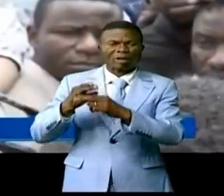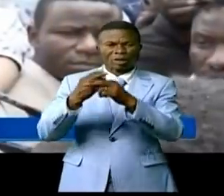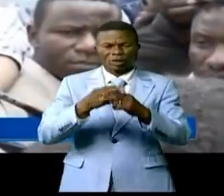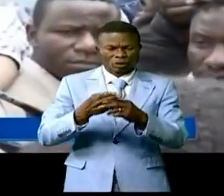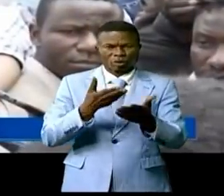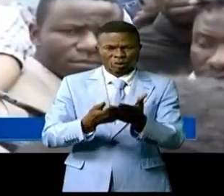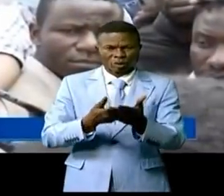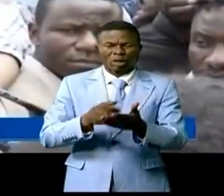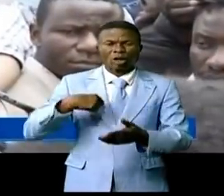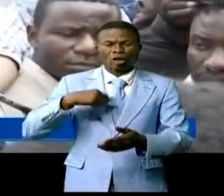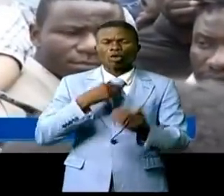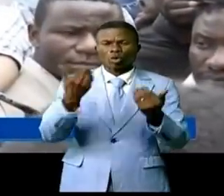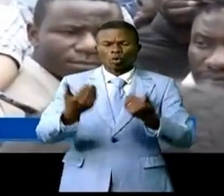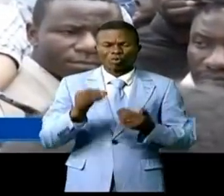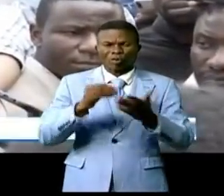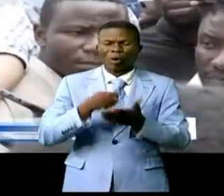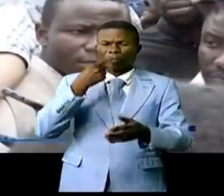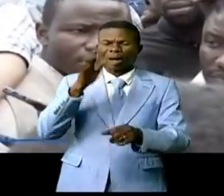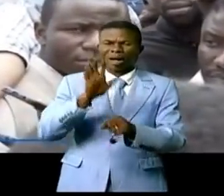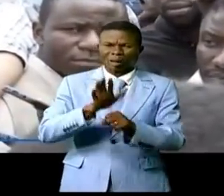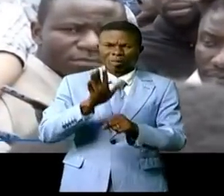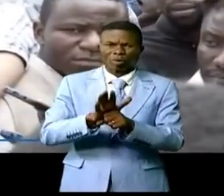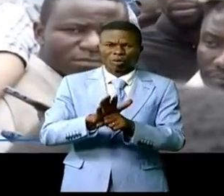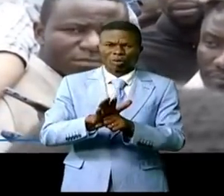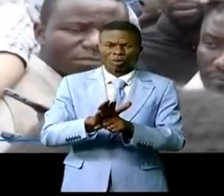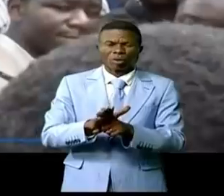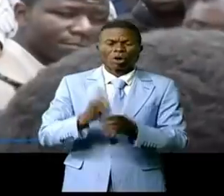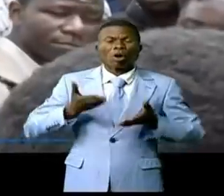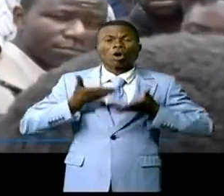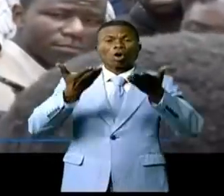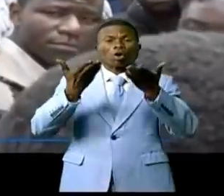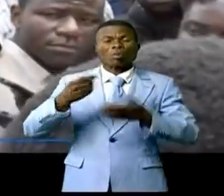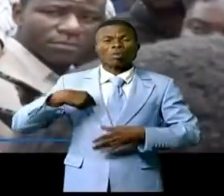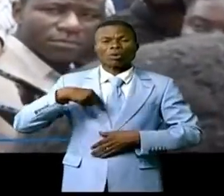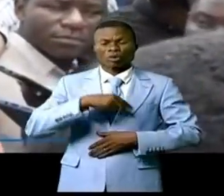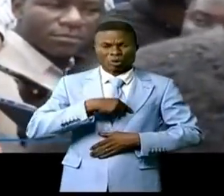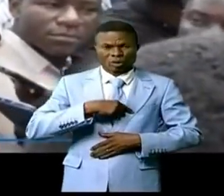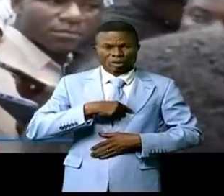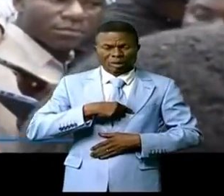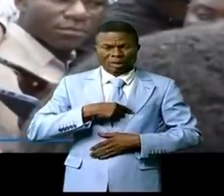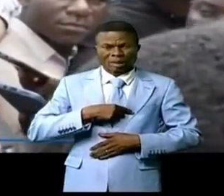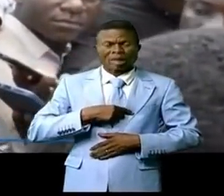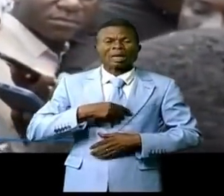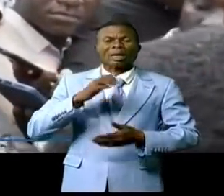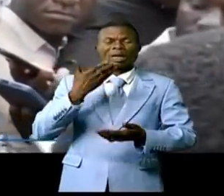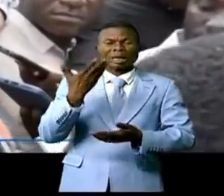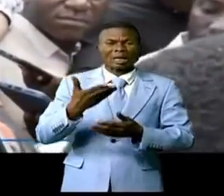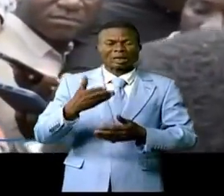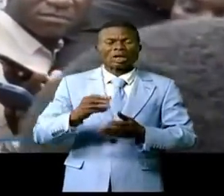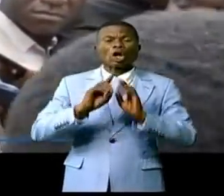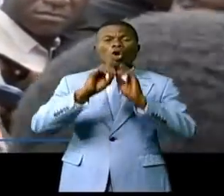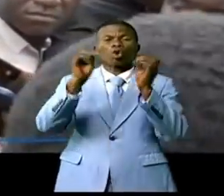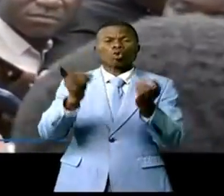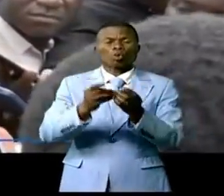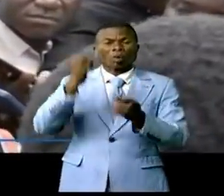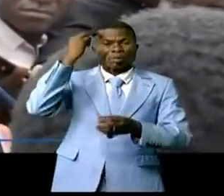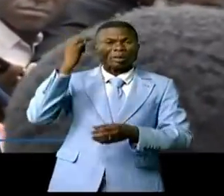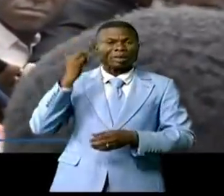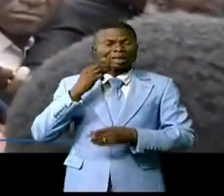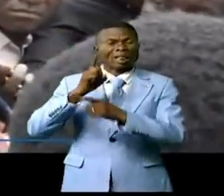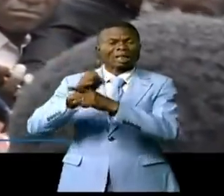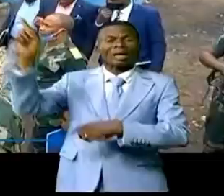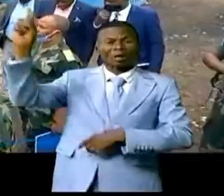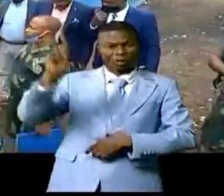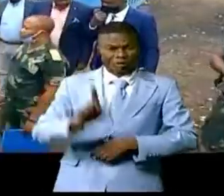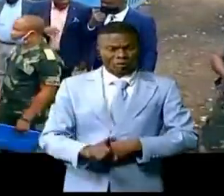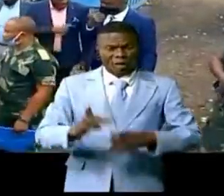Nous voudrions encore insister sur notre proposition qui avait fait l'objet d'une grande délégation du ministère de la Défense